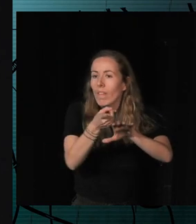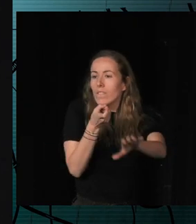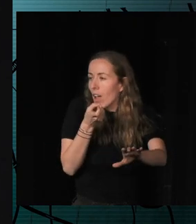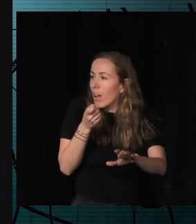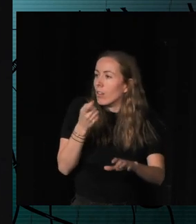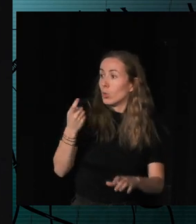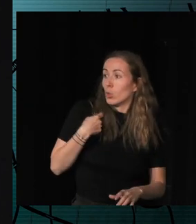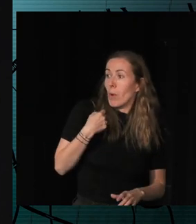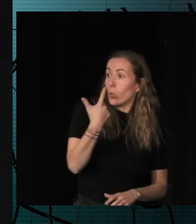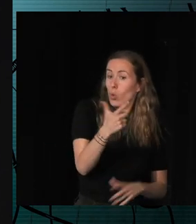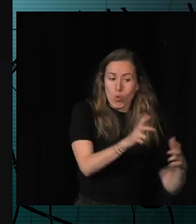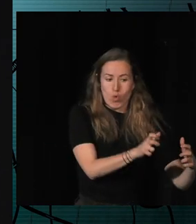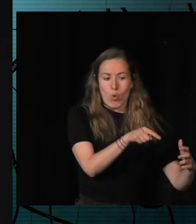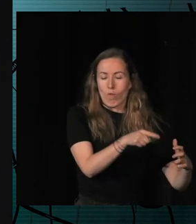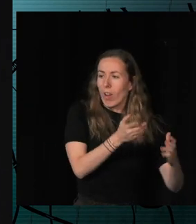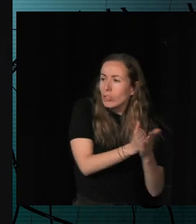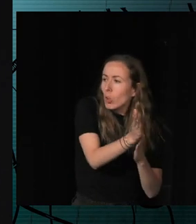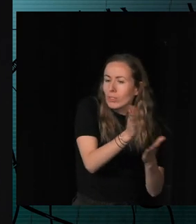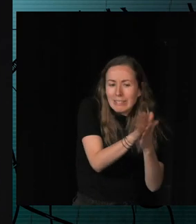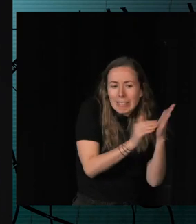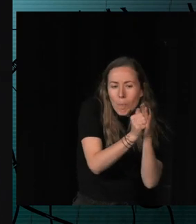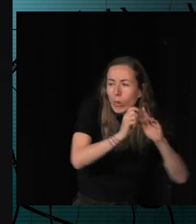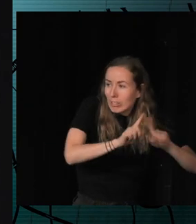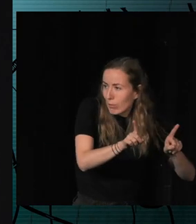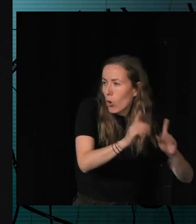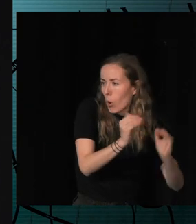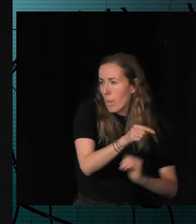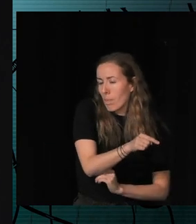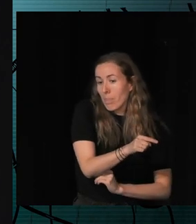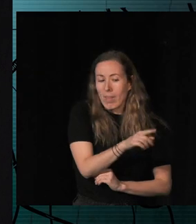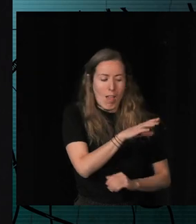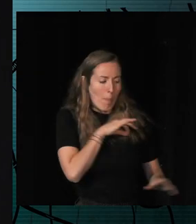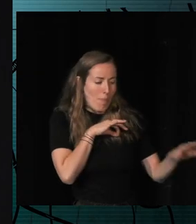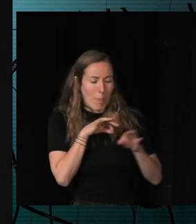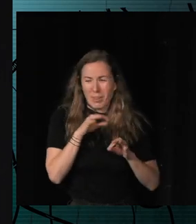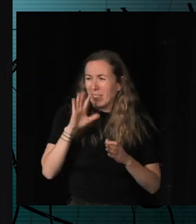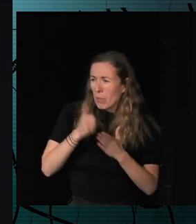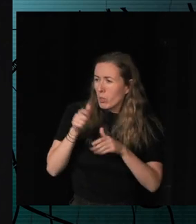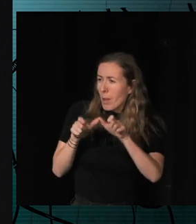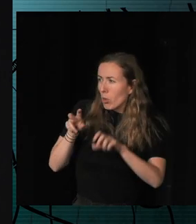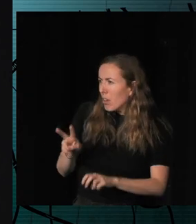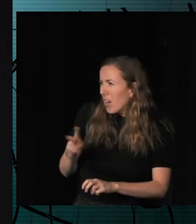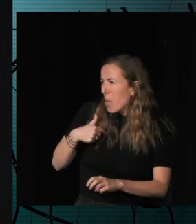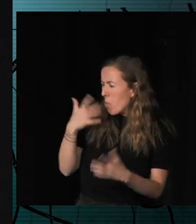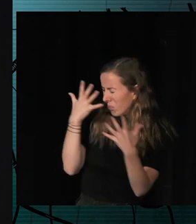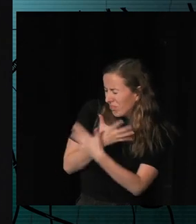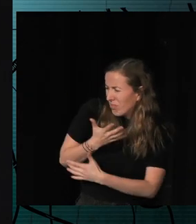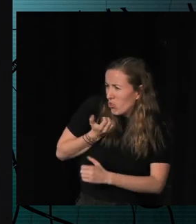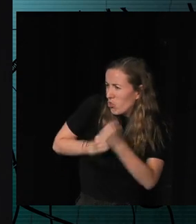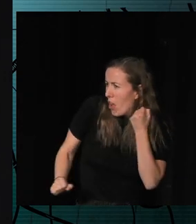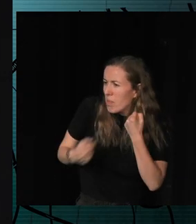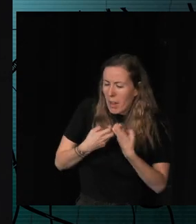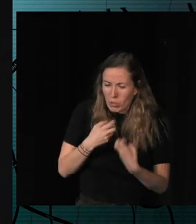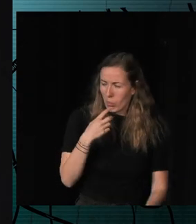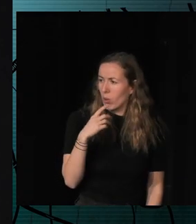de où elles avaient notre signification et c'est un peu ça aussi qui a gêné pas mal de gens c'est que pyramide head pour